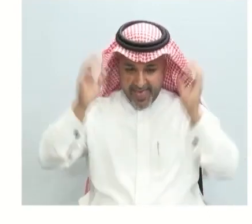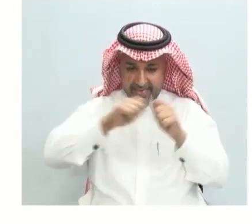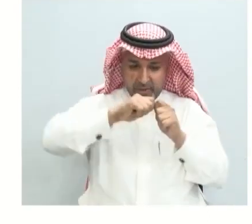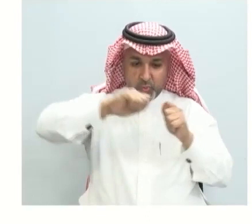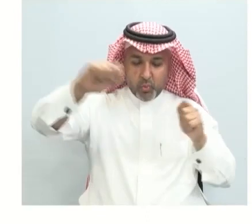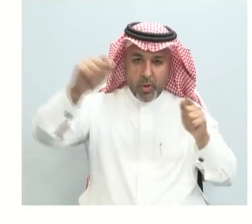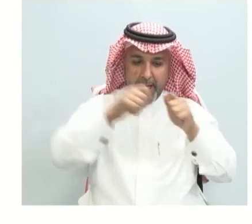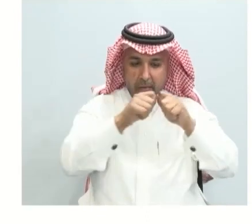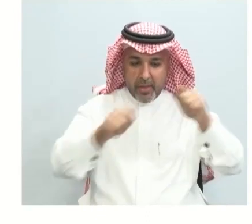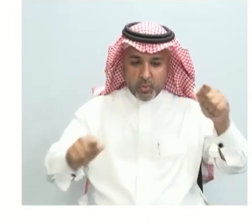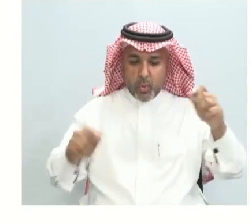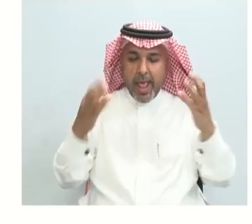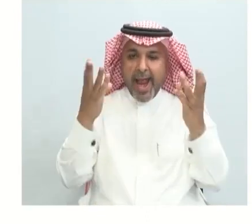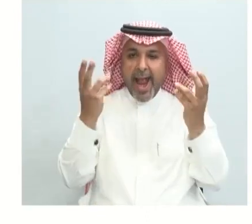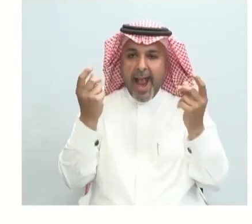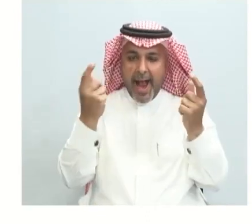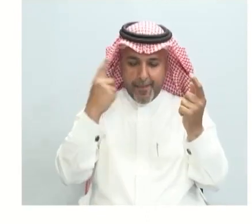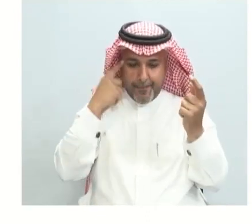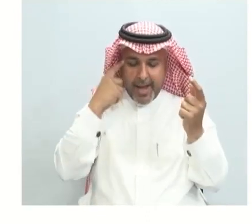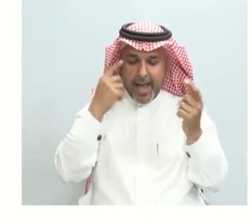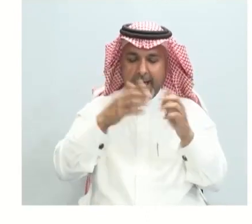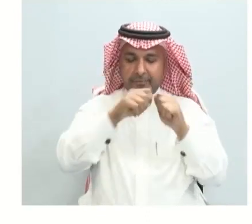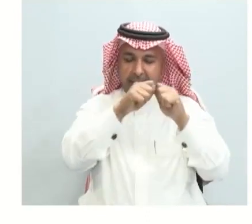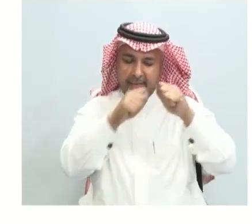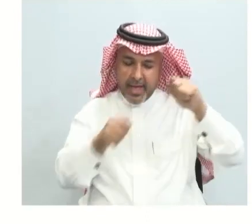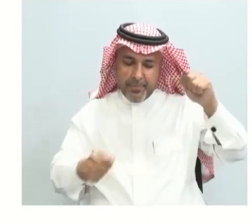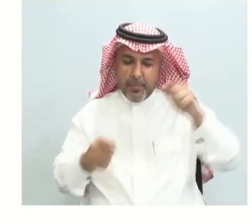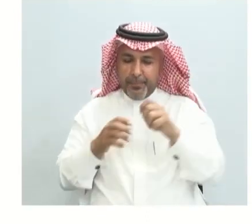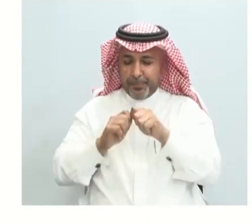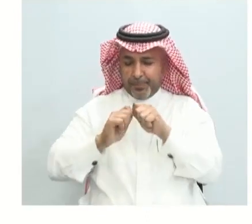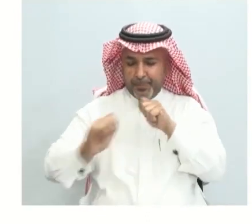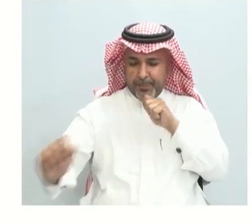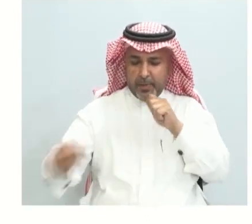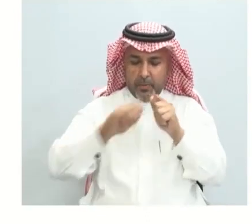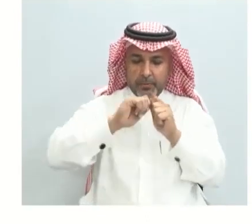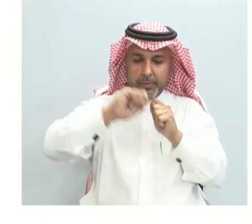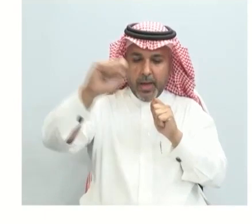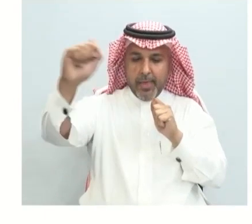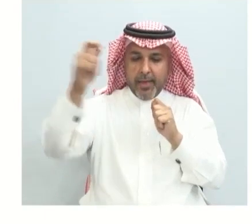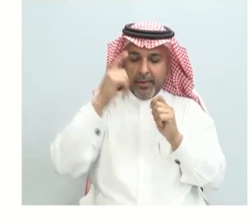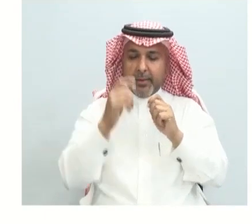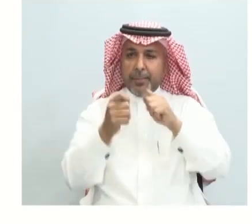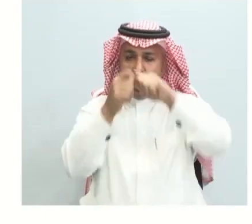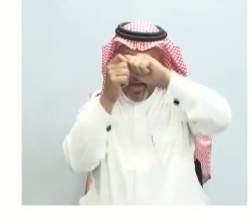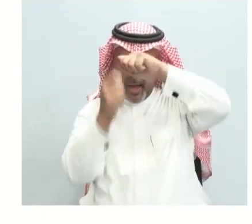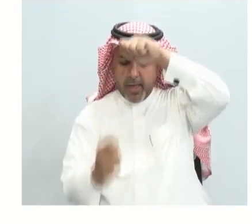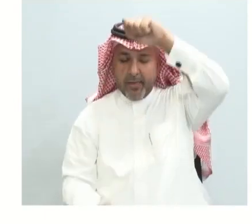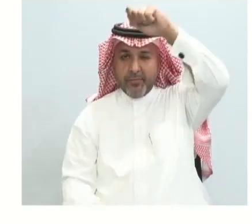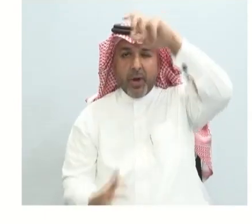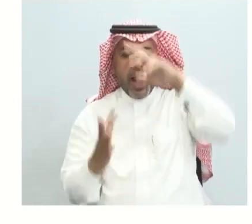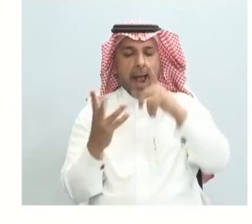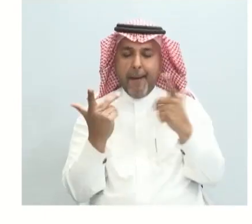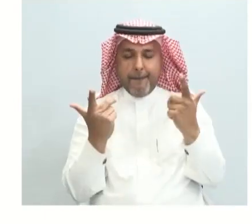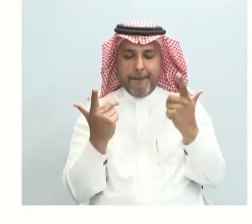الضلع وعرفت طول هذا الضلع وعرفت مقدار الزاويه هذه فهل استطيع اني اوجد هذا